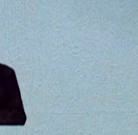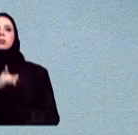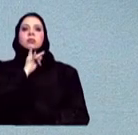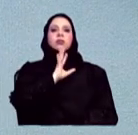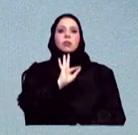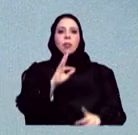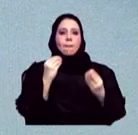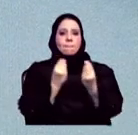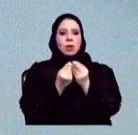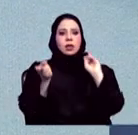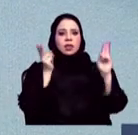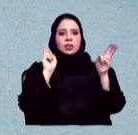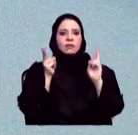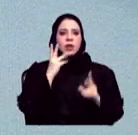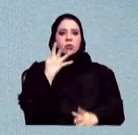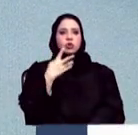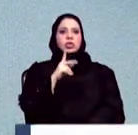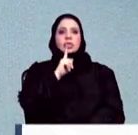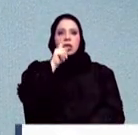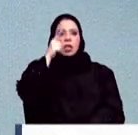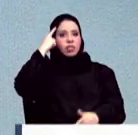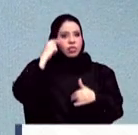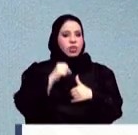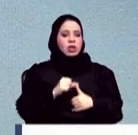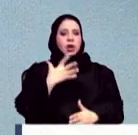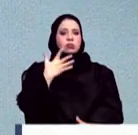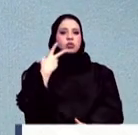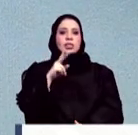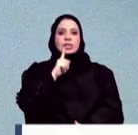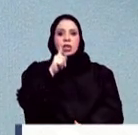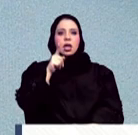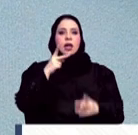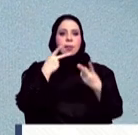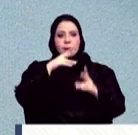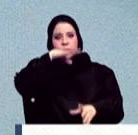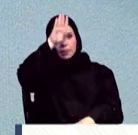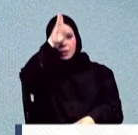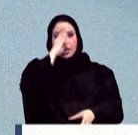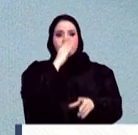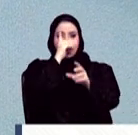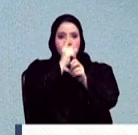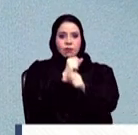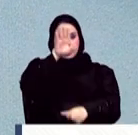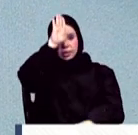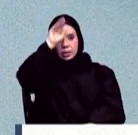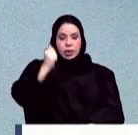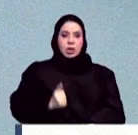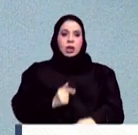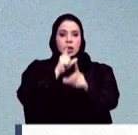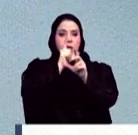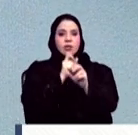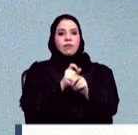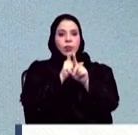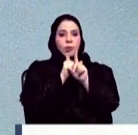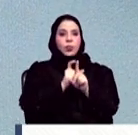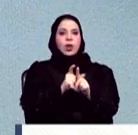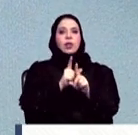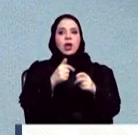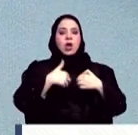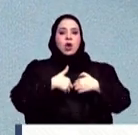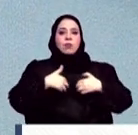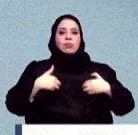تزامنا مع الاحتفال باليوبيل الفضي لذكرى مرور 25 عاما لتولي حضره صاحب الجلاله ملك البلاد المعظم حفظه الله